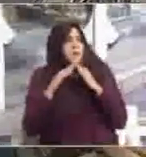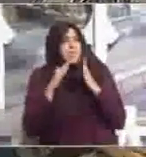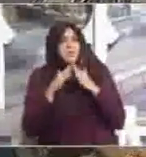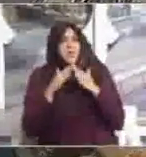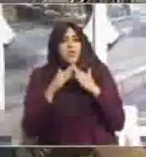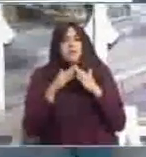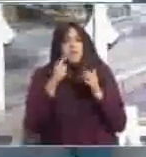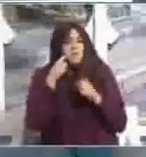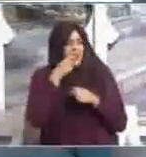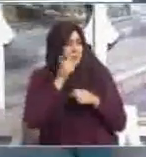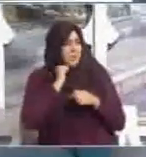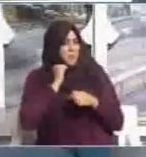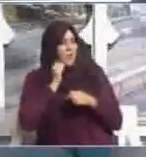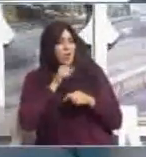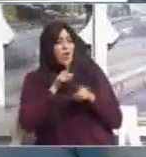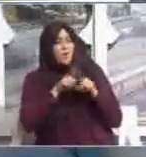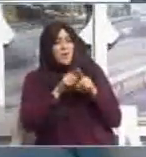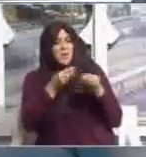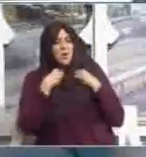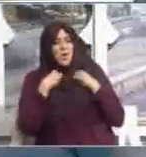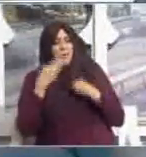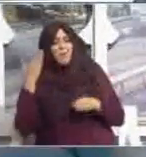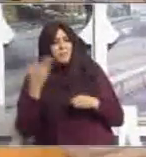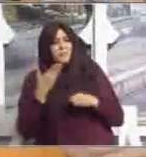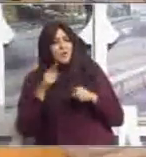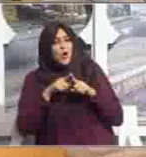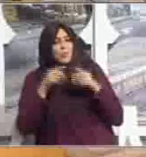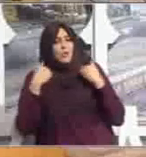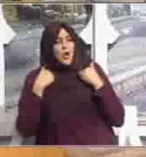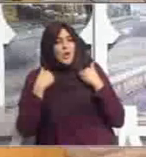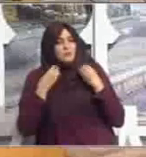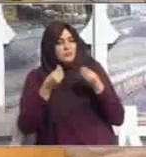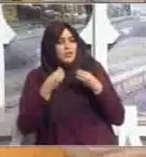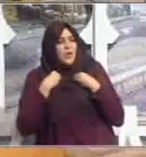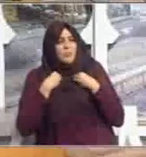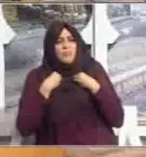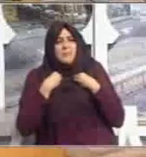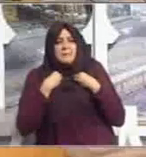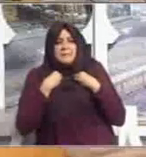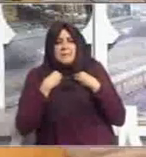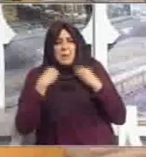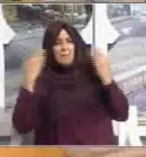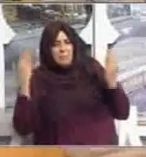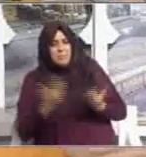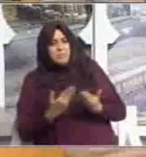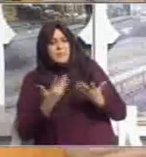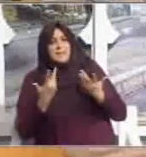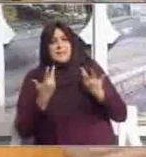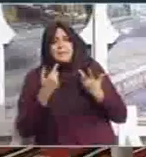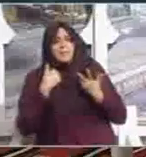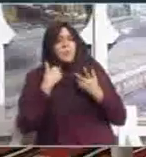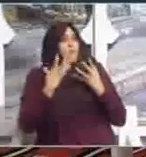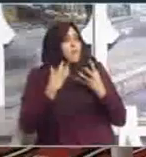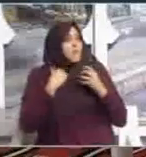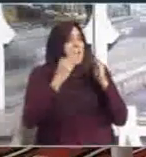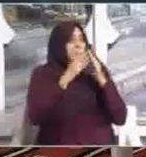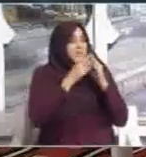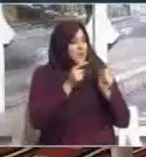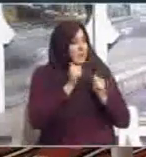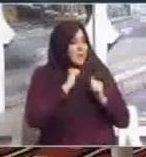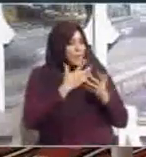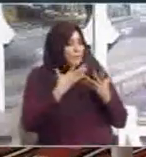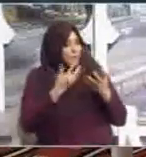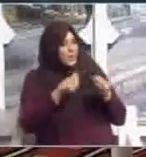يعني هي معوقة لهذه الدنيا، عقبة عقبة، يعني صور صور هو حبي يملك حبي كما نقول